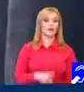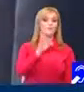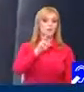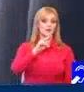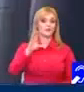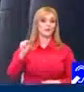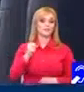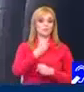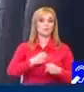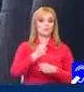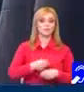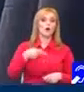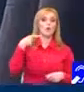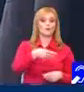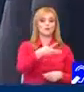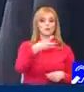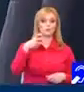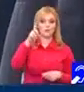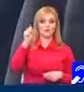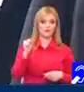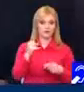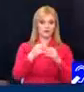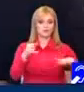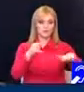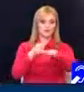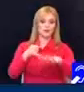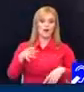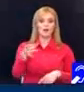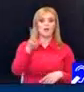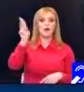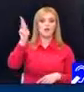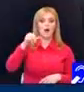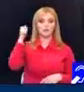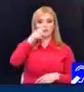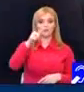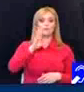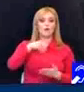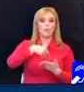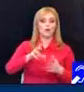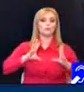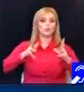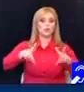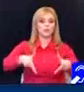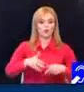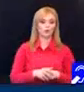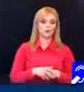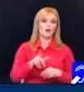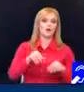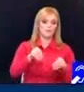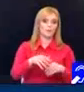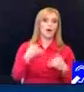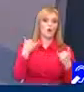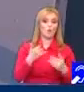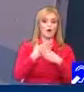Larisa Roman lucrează 1300 de hectare de teren agricol în raionul Ialoveni. Anul trecut, femeia a cumpărat un tractor pentru recoltarea cerealelor,